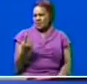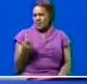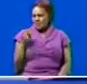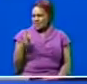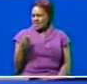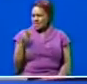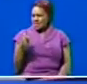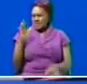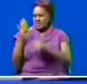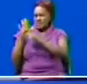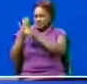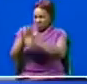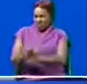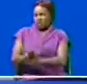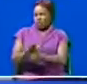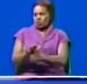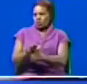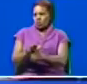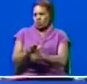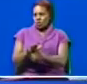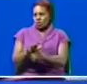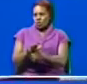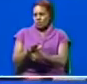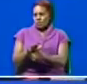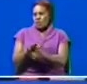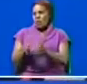ni intimidation. Hii ni njia